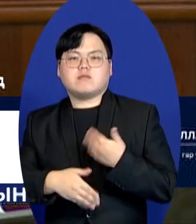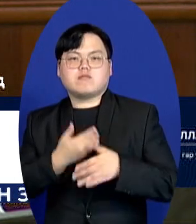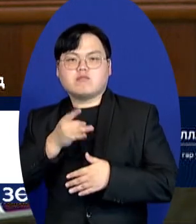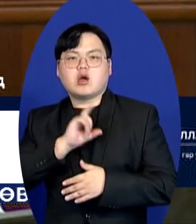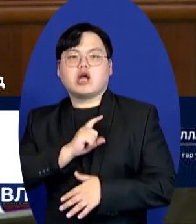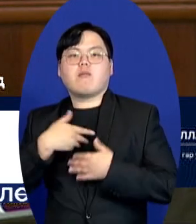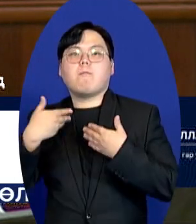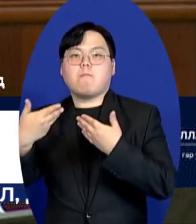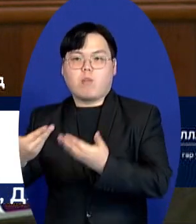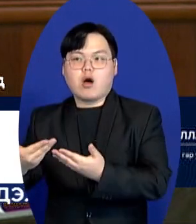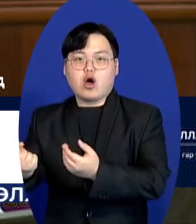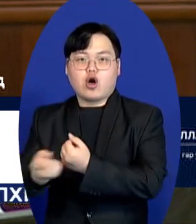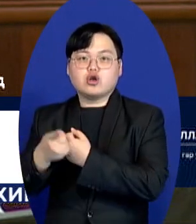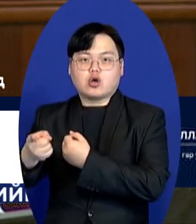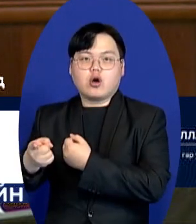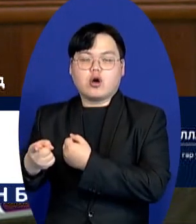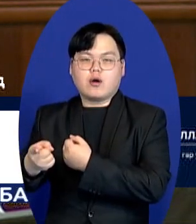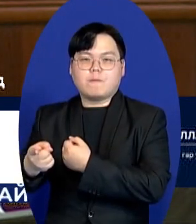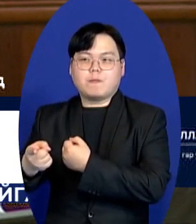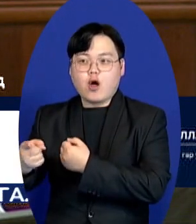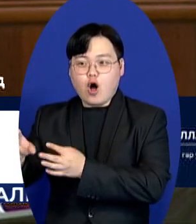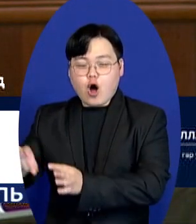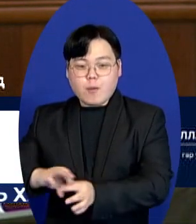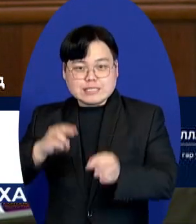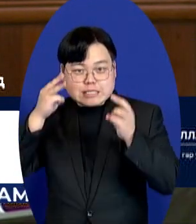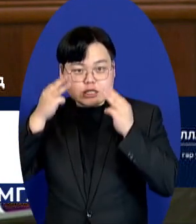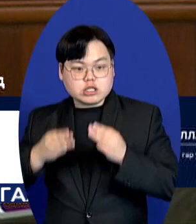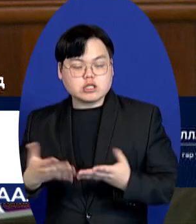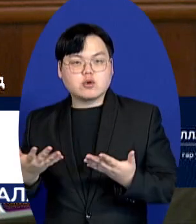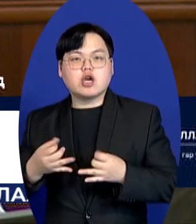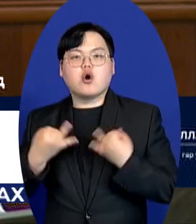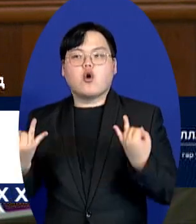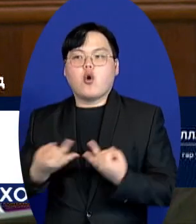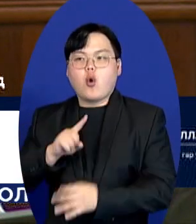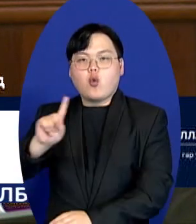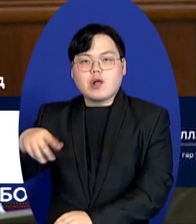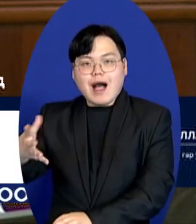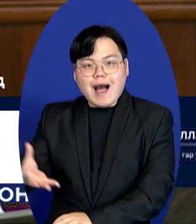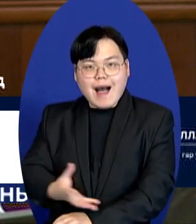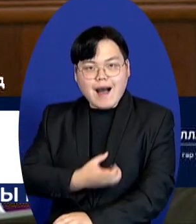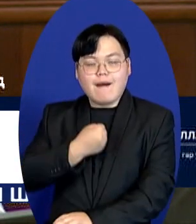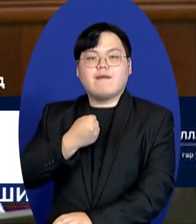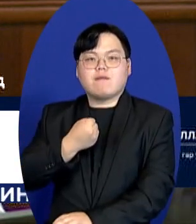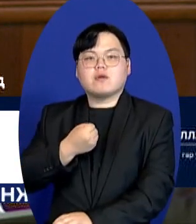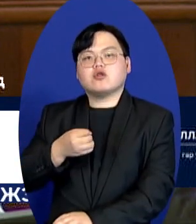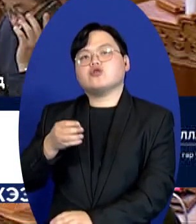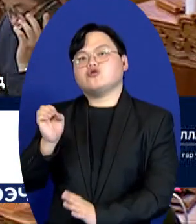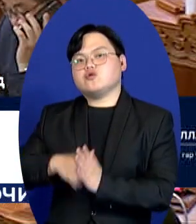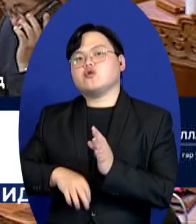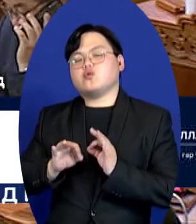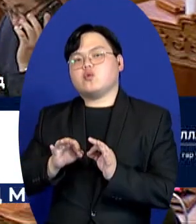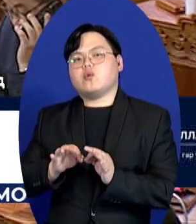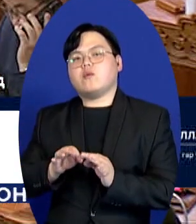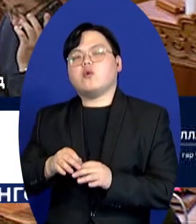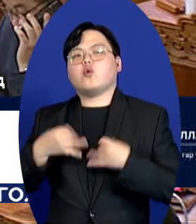эрх олгосон. За энэ хүрээнд гаргасан шийдвэрийг бол улсын хурал бол хүлээж авч энэ хүрээнд одоо холбогдох заалтуудыг гаргах нь зүйтэй. За